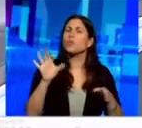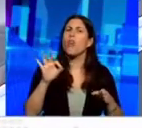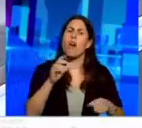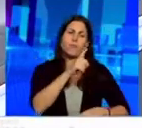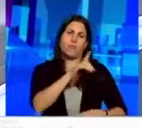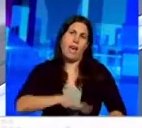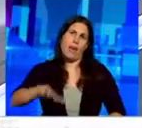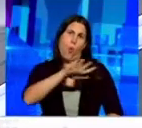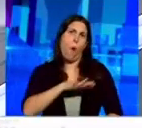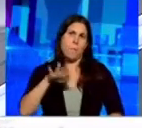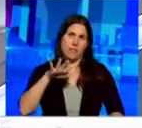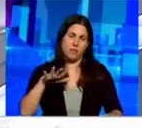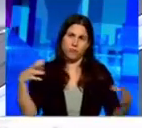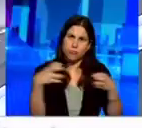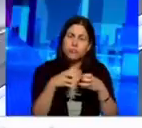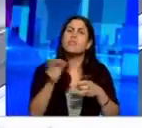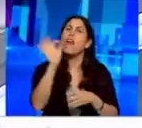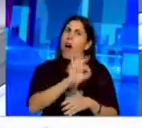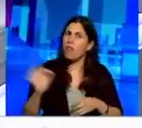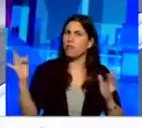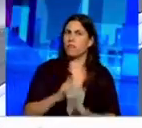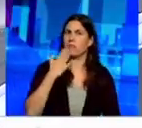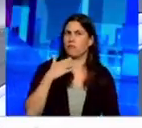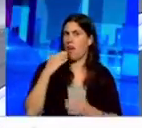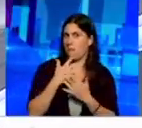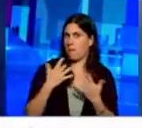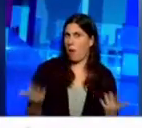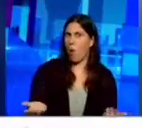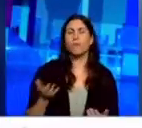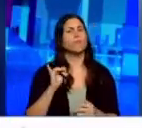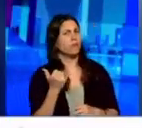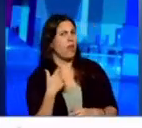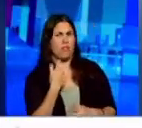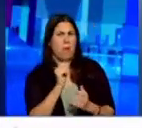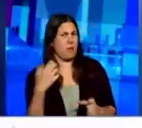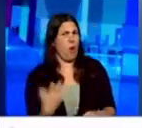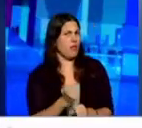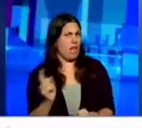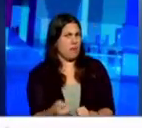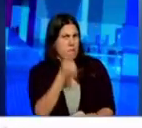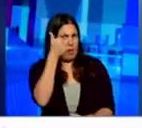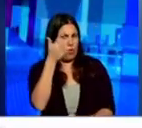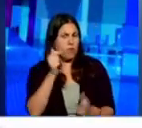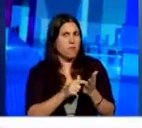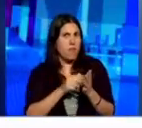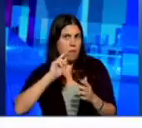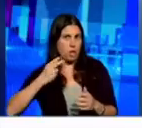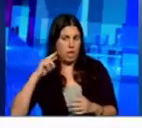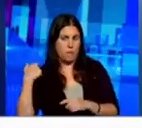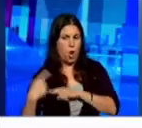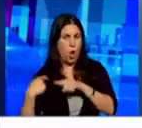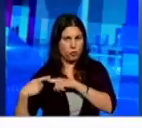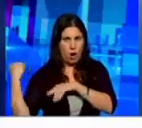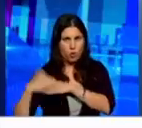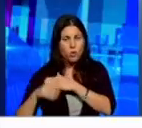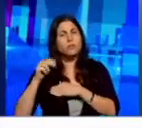ובהם הפרלמנט מוטים כנגד ישראל באופן ברור. כן, נכון. אני לא בטוח שזה הישג ראשון, כי בשנה, שנתיים האחרונות, יש מאמץ מאוד גדול של ממשלת